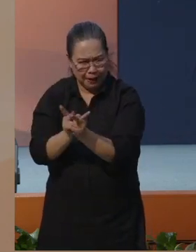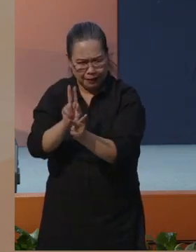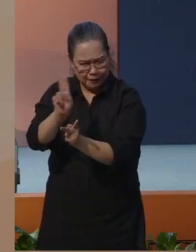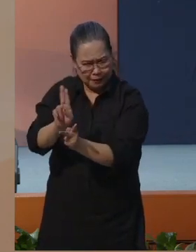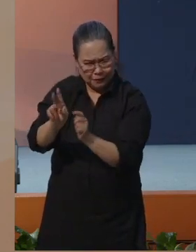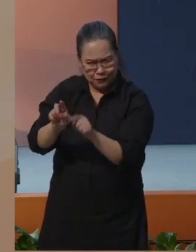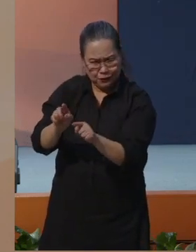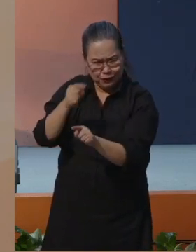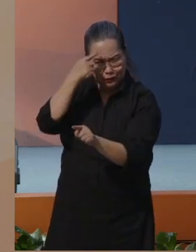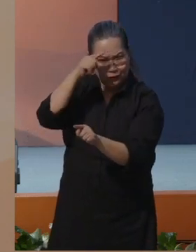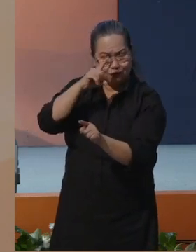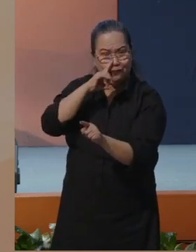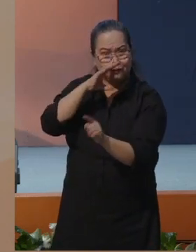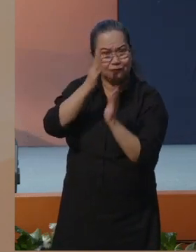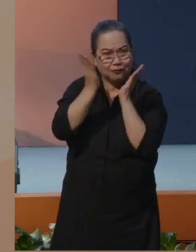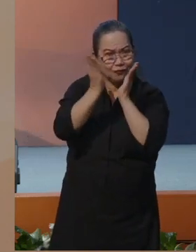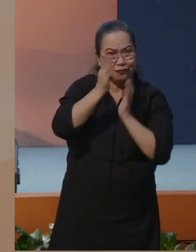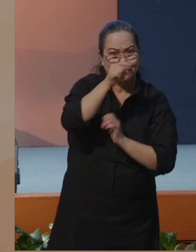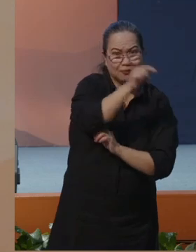sa kanyang